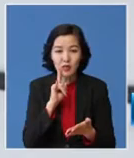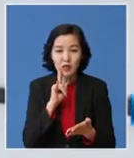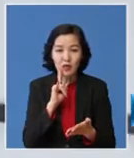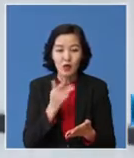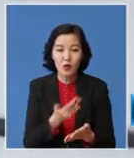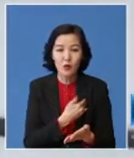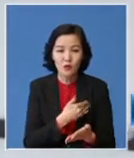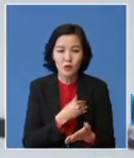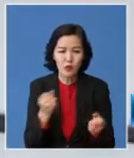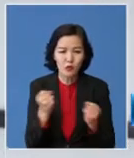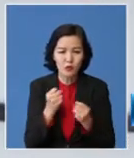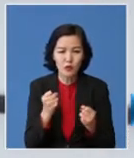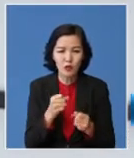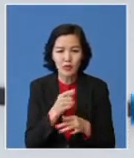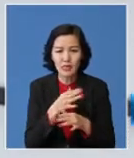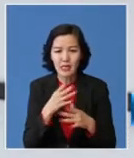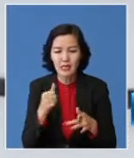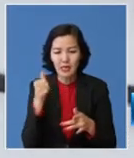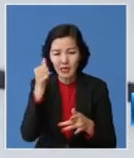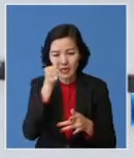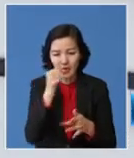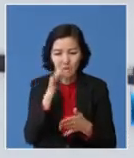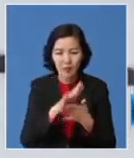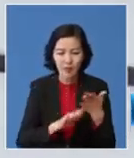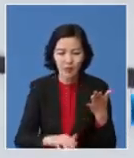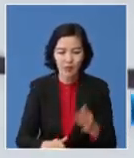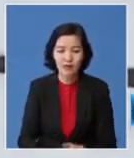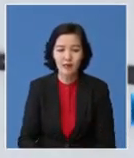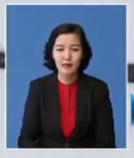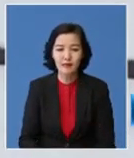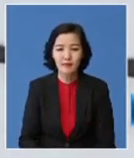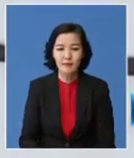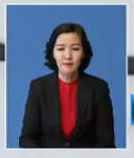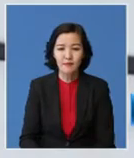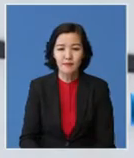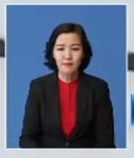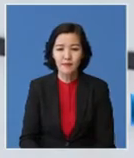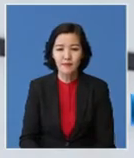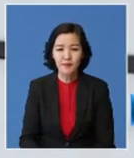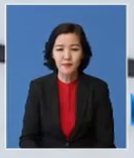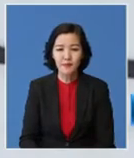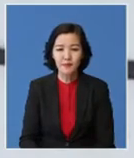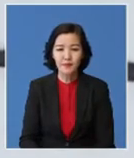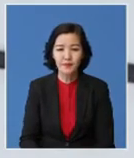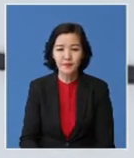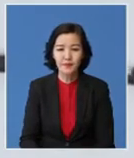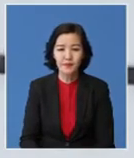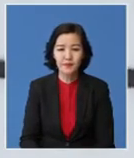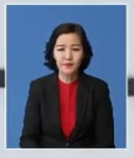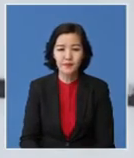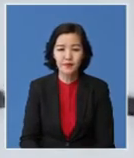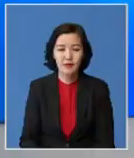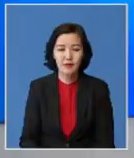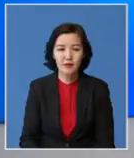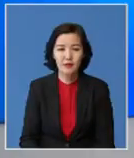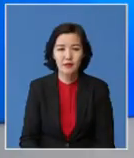виде в лютые морозы на протяжении уже нескольких лет. Обзор новостей подготовила Эльвира Лекерова по материалам интернет-ресурсов.